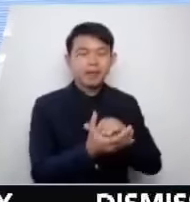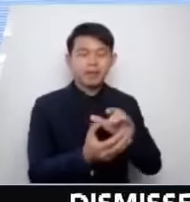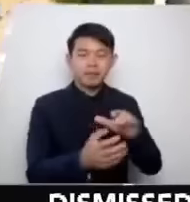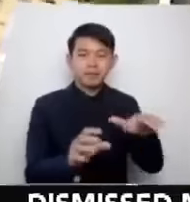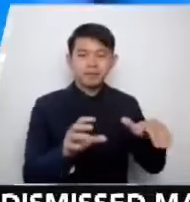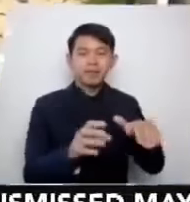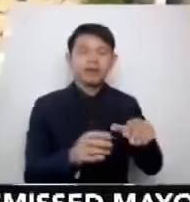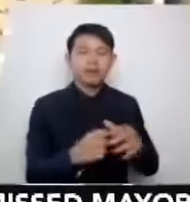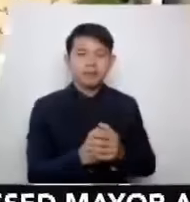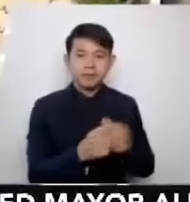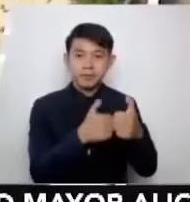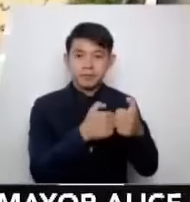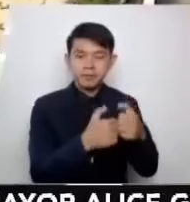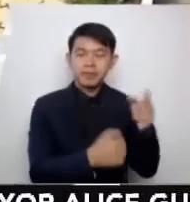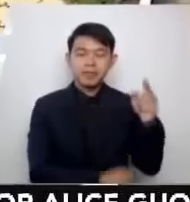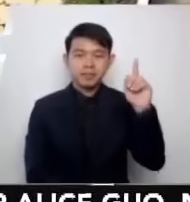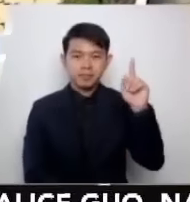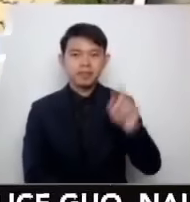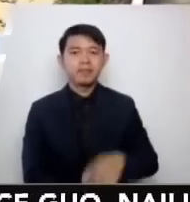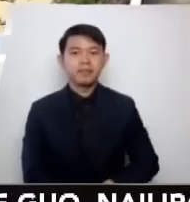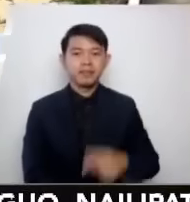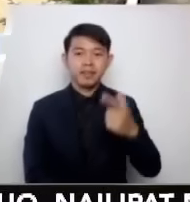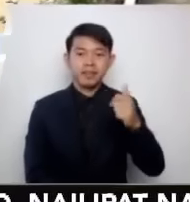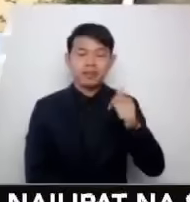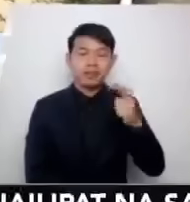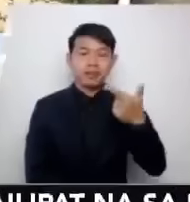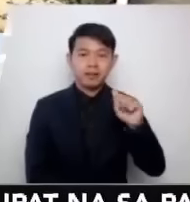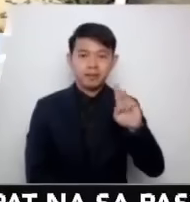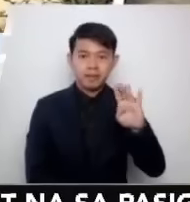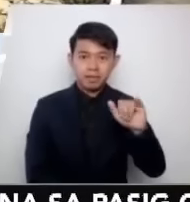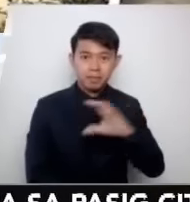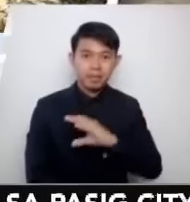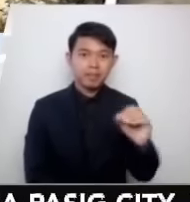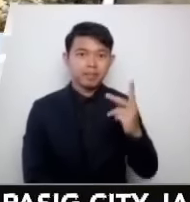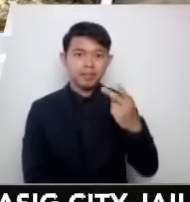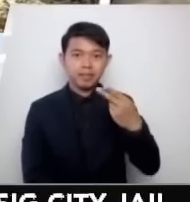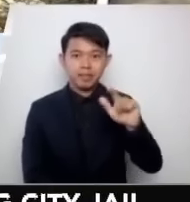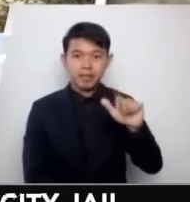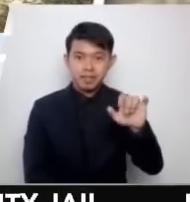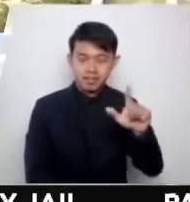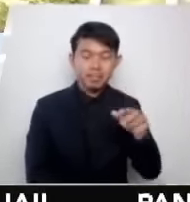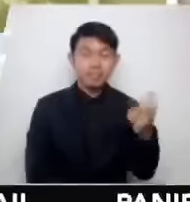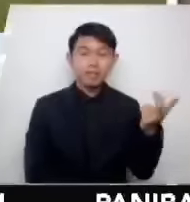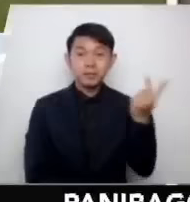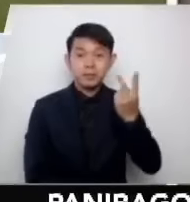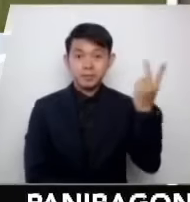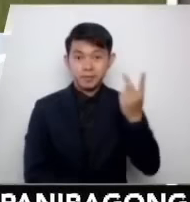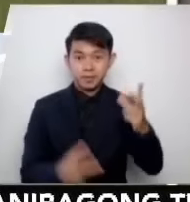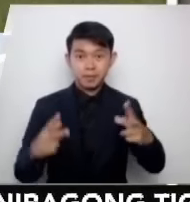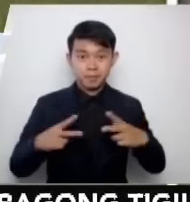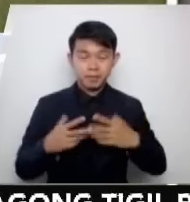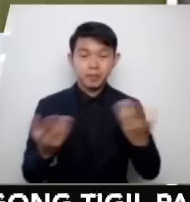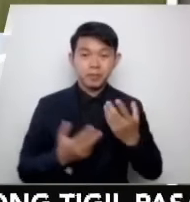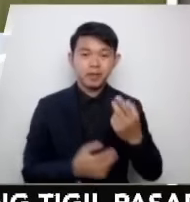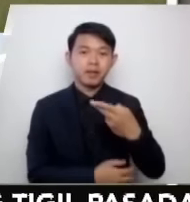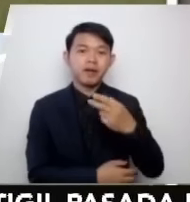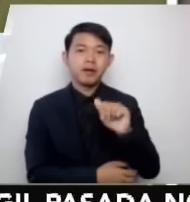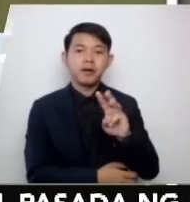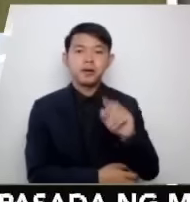Hawaii. Isinare ni Gabby ang photos ng kanilang fun-filled vacation sa Honolulu. Spotted ang kanilang hiking at